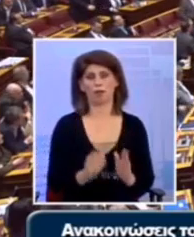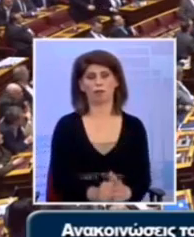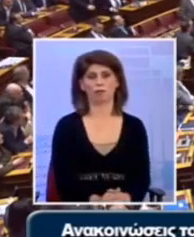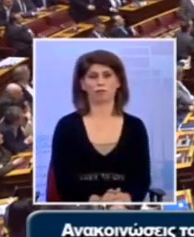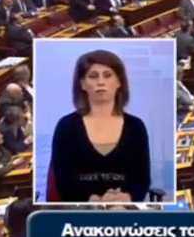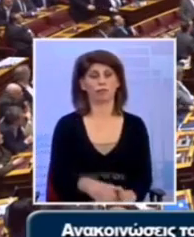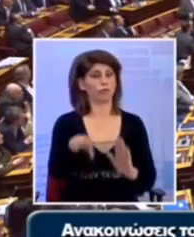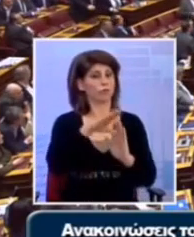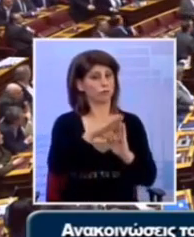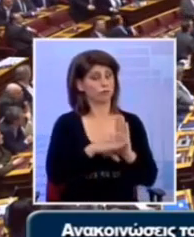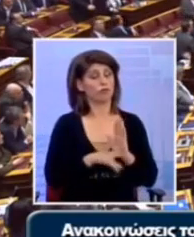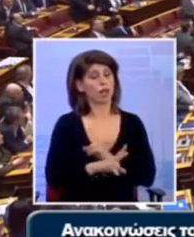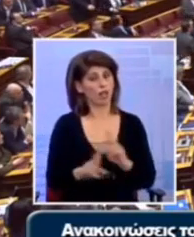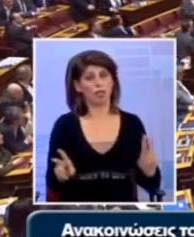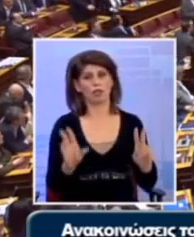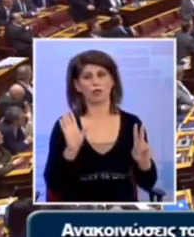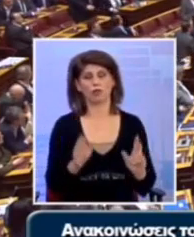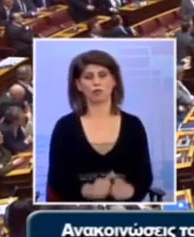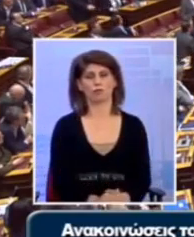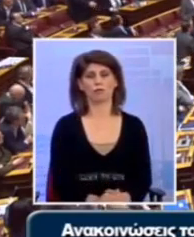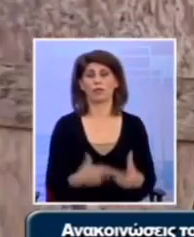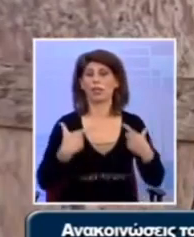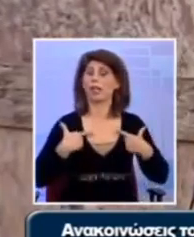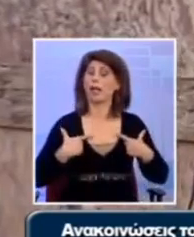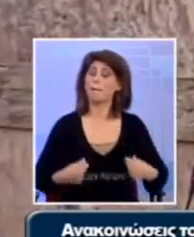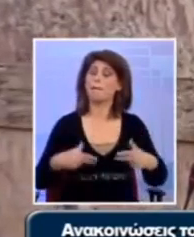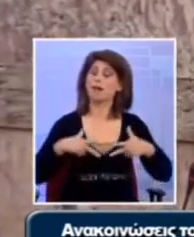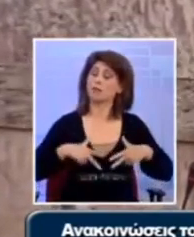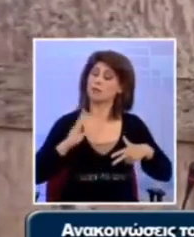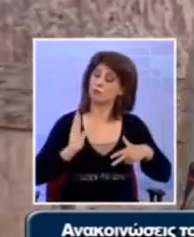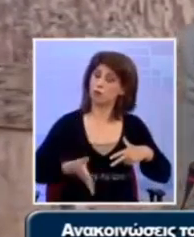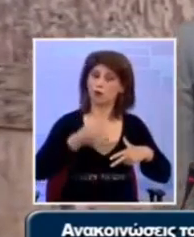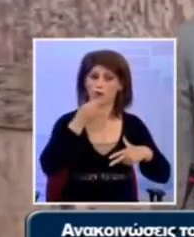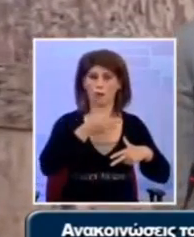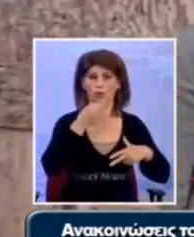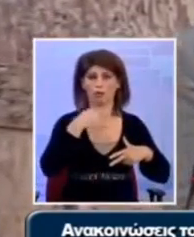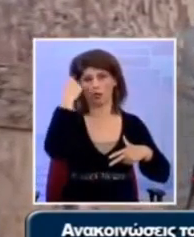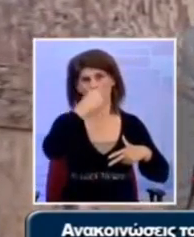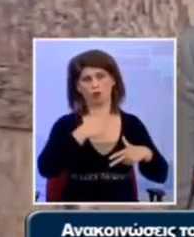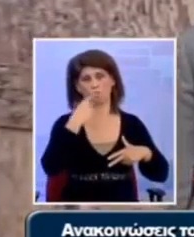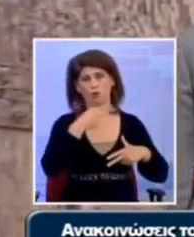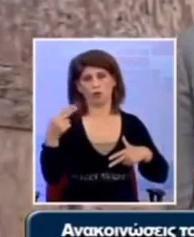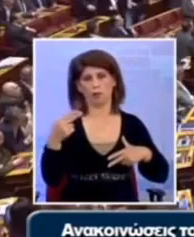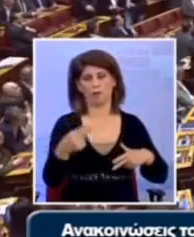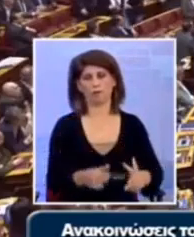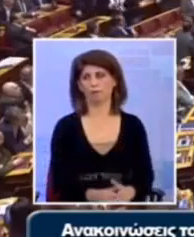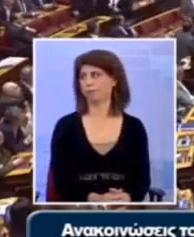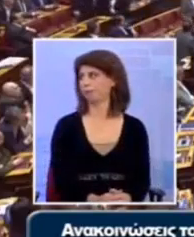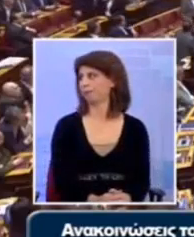Και ο κανονισμός είναι σαφής. Και τα μέλη της κυβέρνησης μπορούν να πάρουν το λόγο επί προσωπικού.